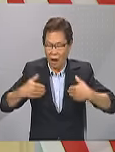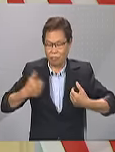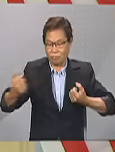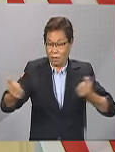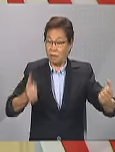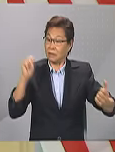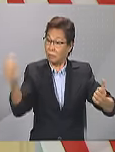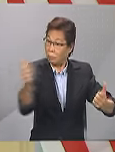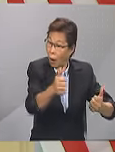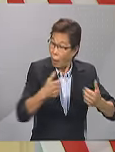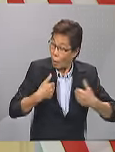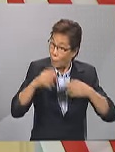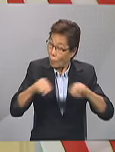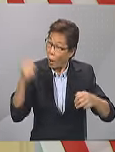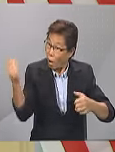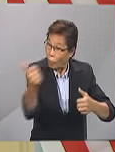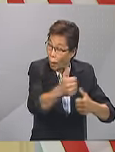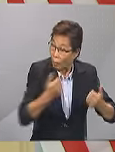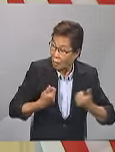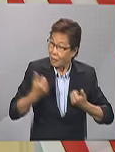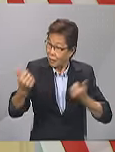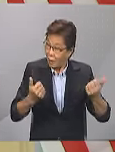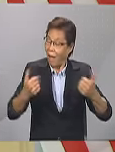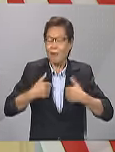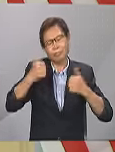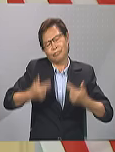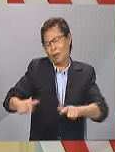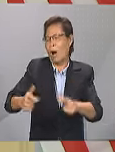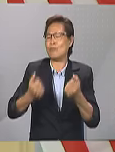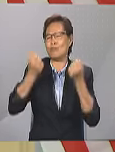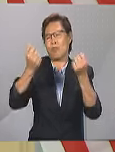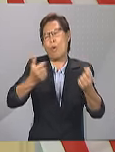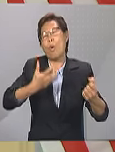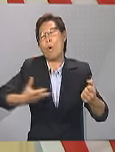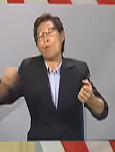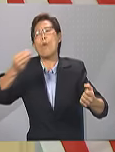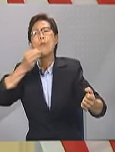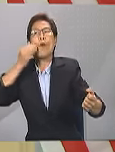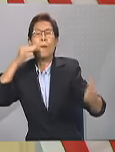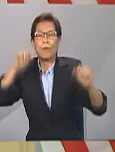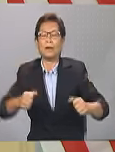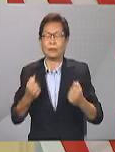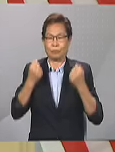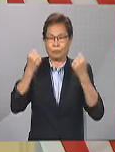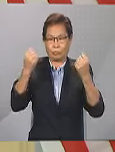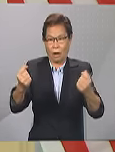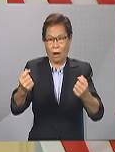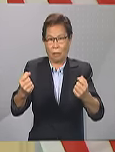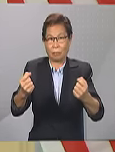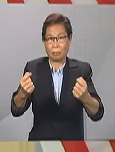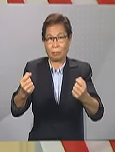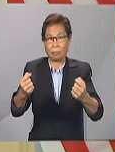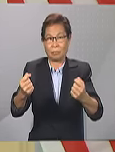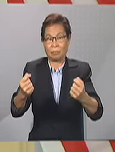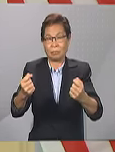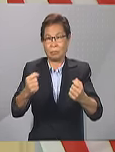sendiri mereka dibenarkan memandu pulang dengan cara perjalanan mereka tidak merentas